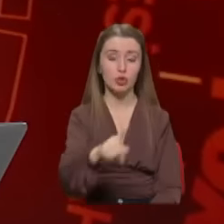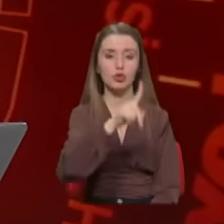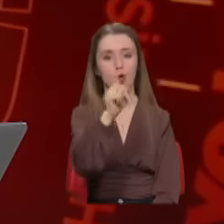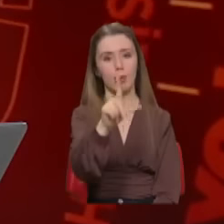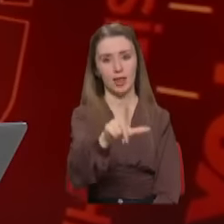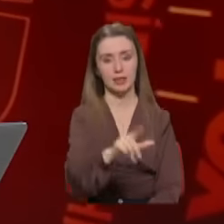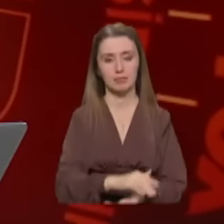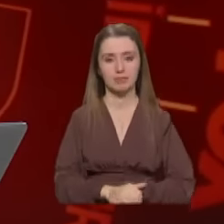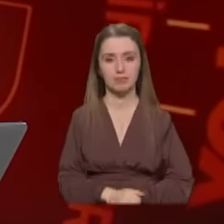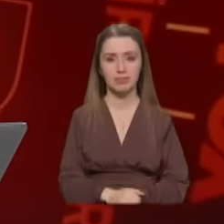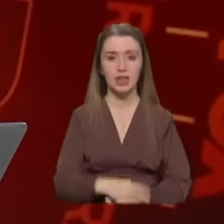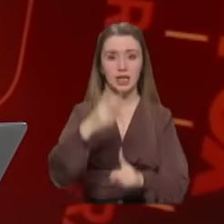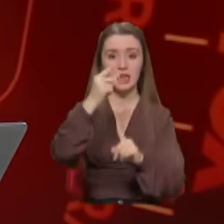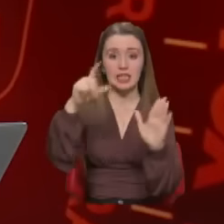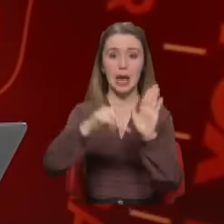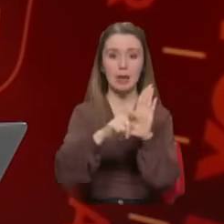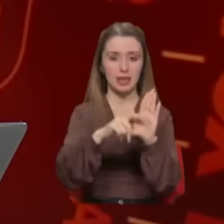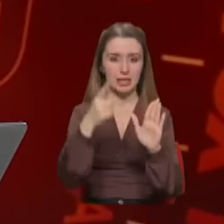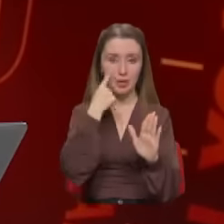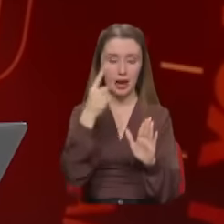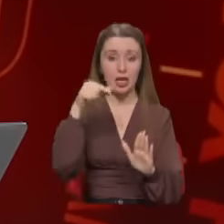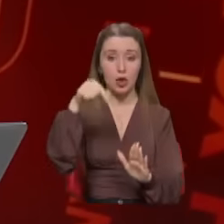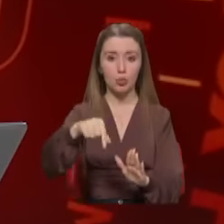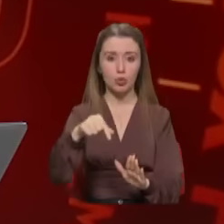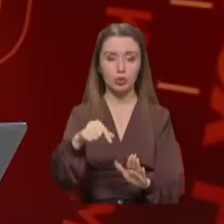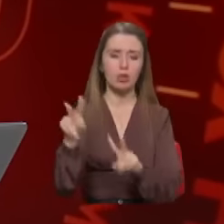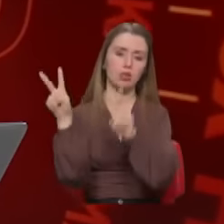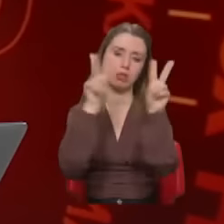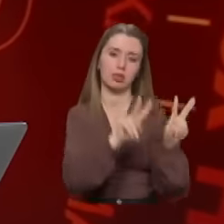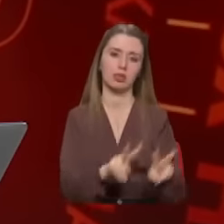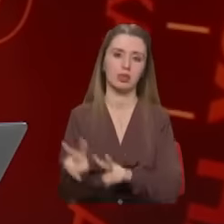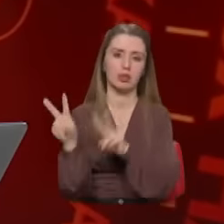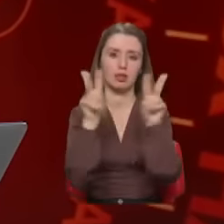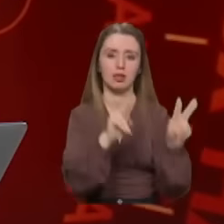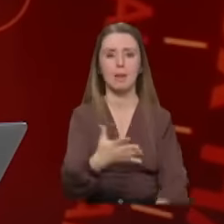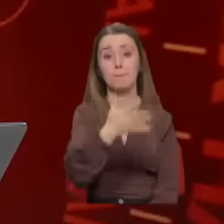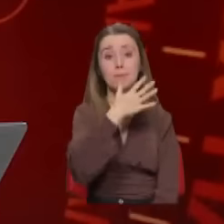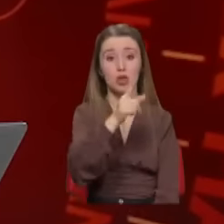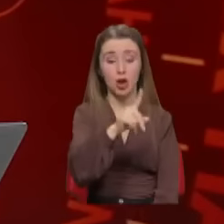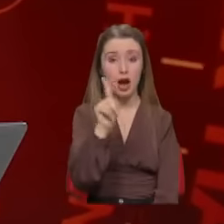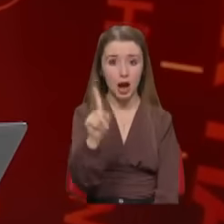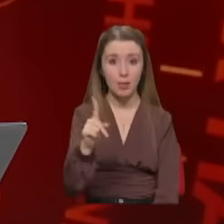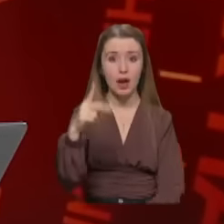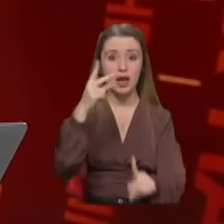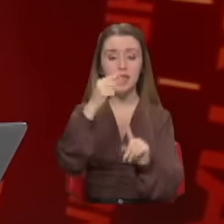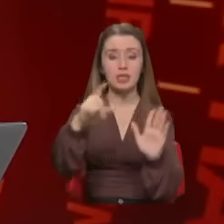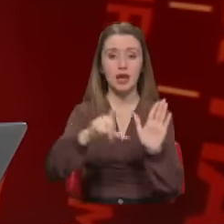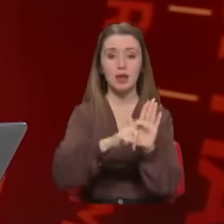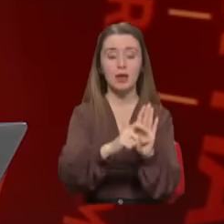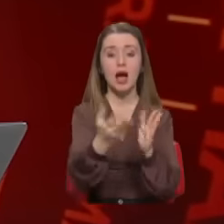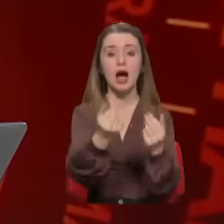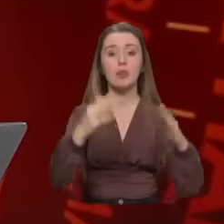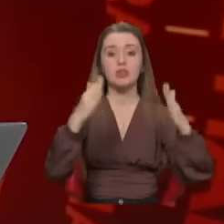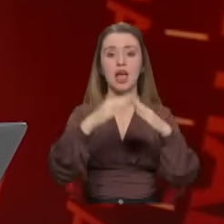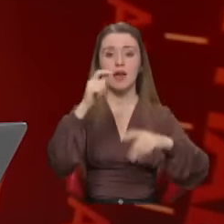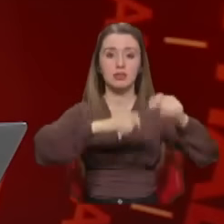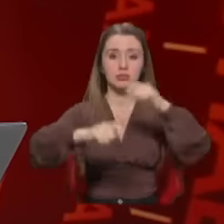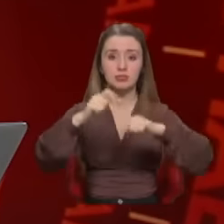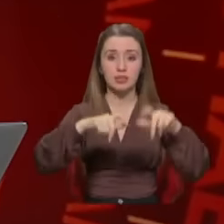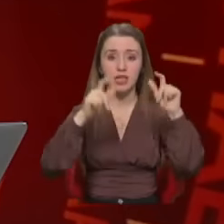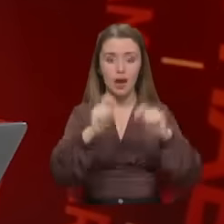sorarlar önce. İskan konusuna gelince bunun rutin bir süreç olduğunu bile bile iskanı alınmamış konutlar yapmakla suçlamak